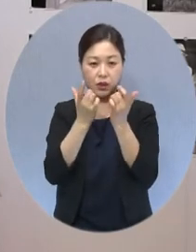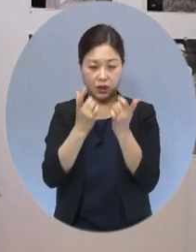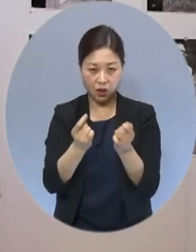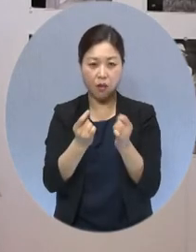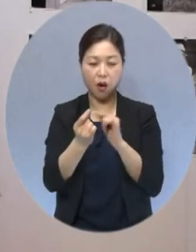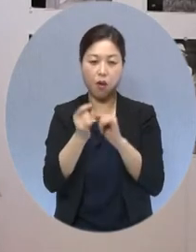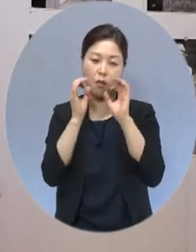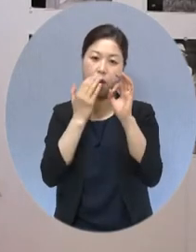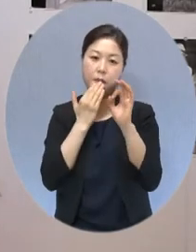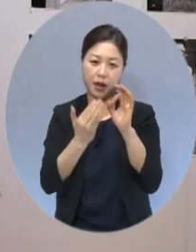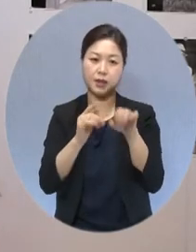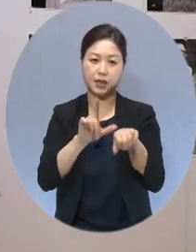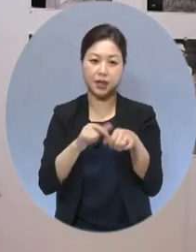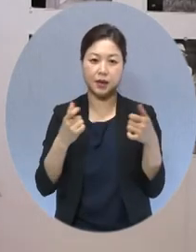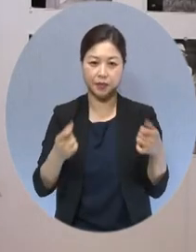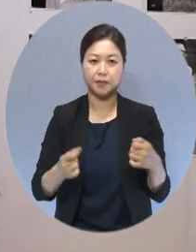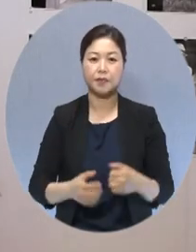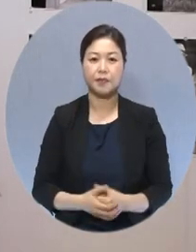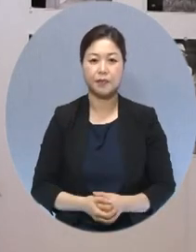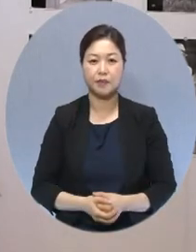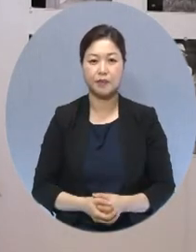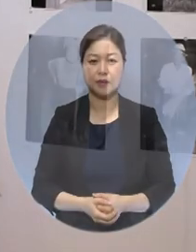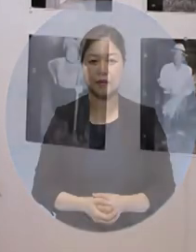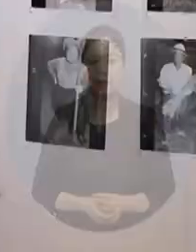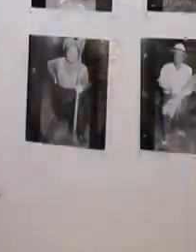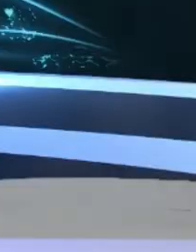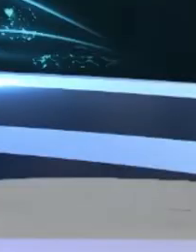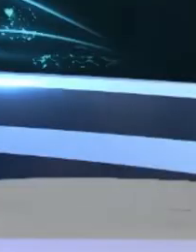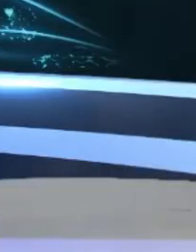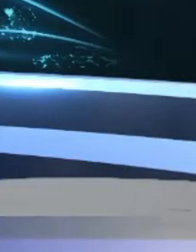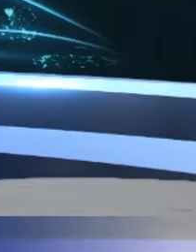있습니다. 복지TV 뉴스 이소영입니다.